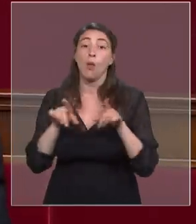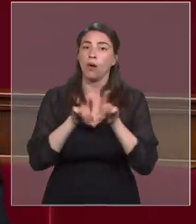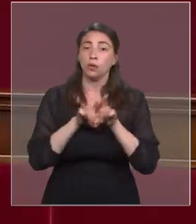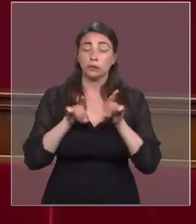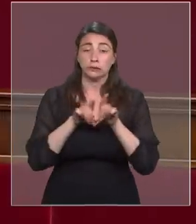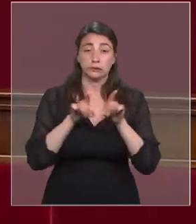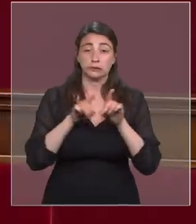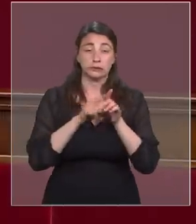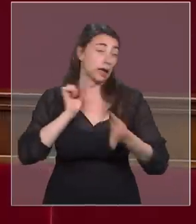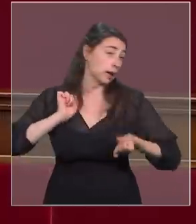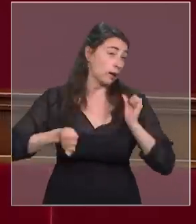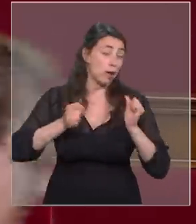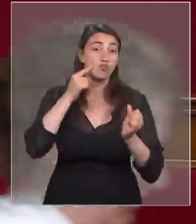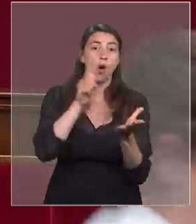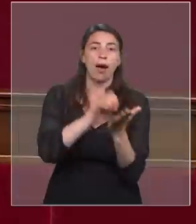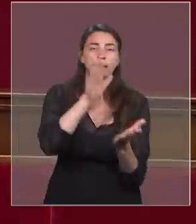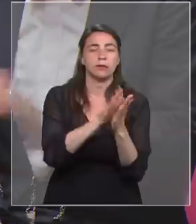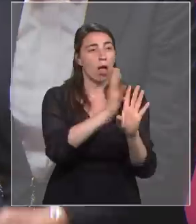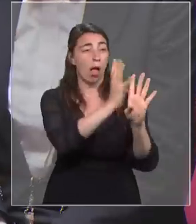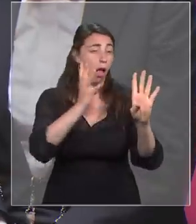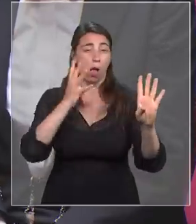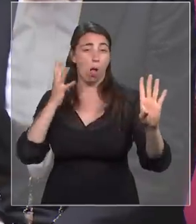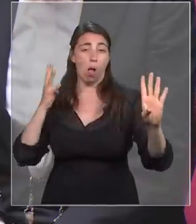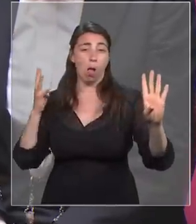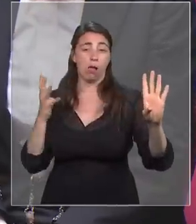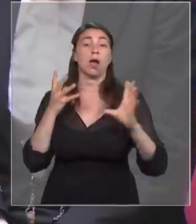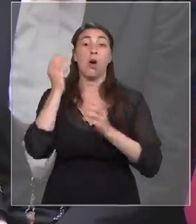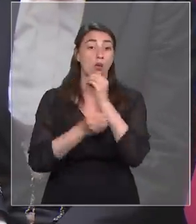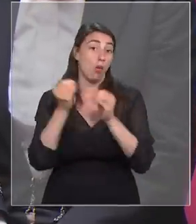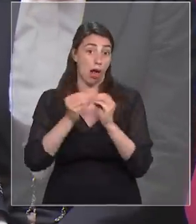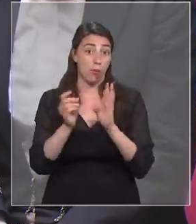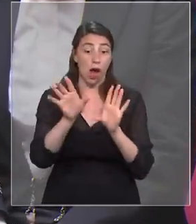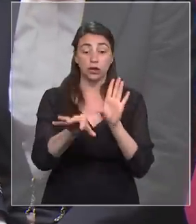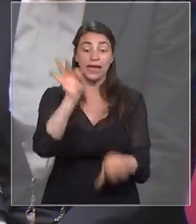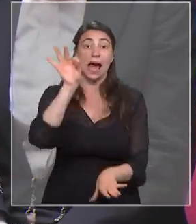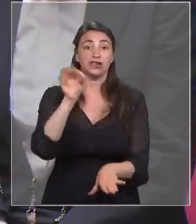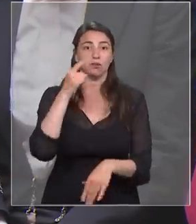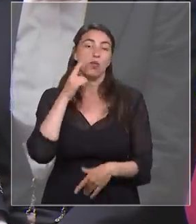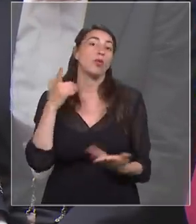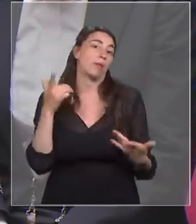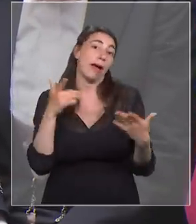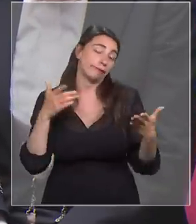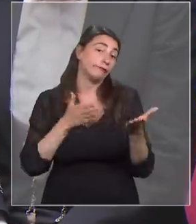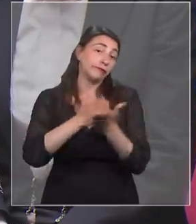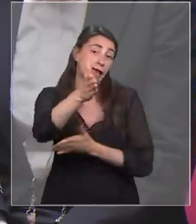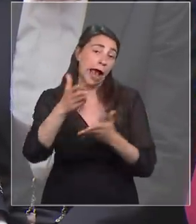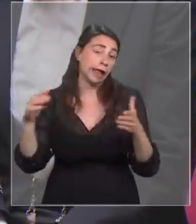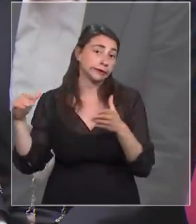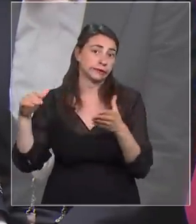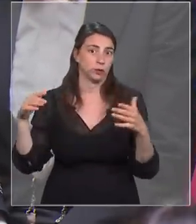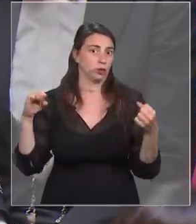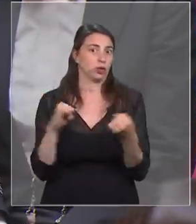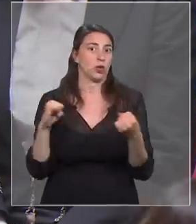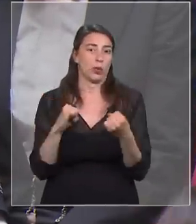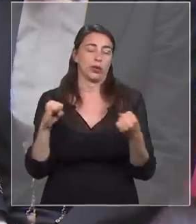files d'attente interminables, ou encore, pas si loin, on l'a connu, le tirage au sort pour les filières en tension. Votre question, et je voudrais vous en